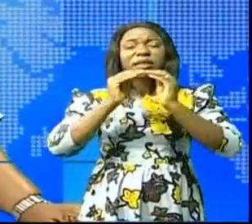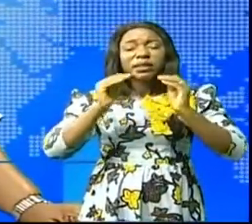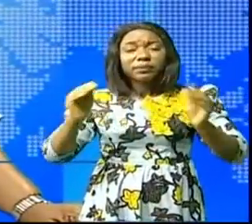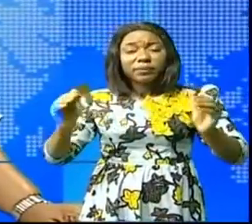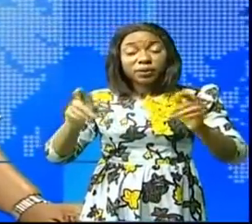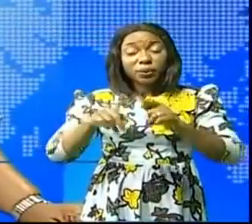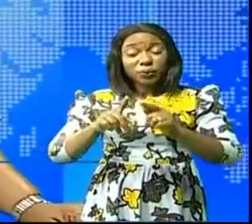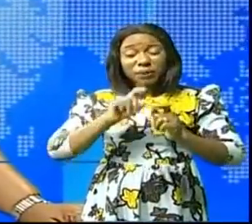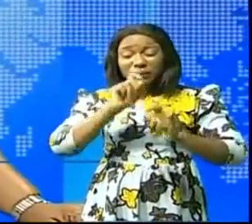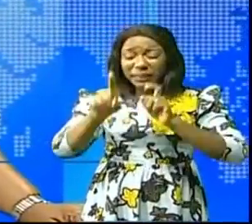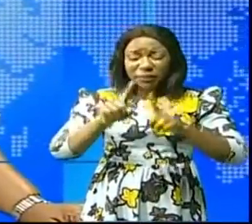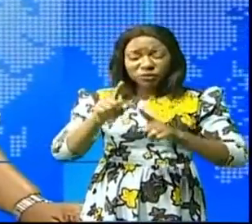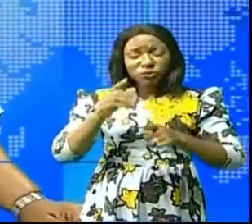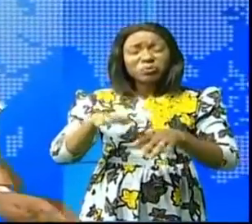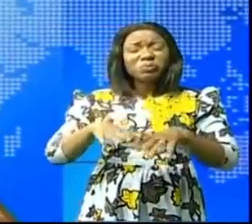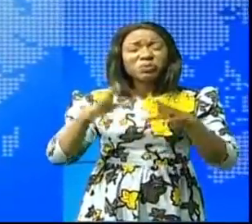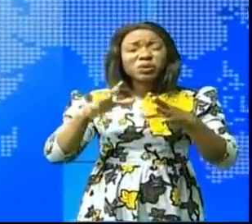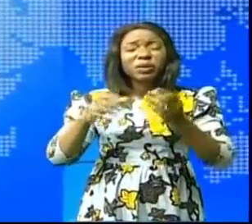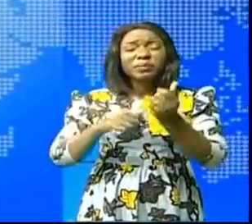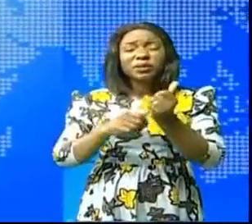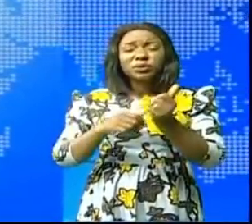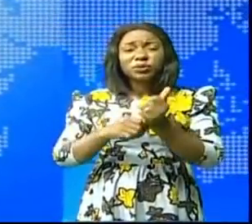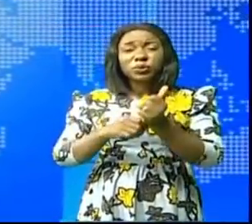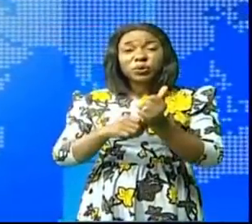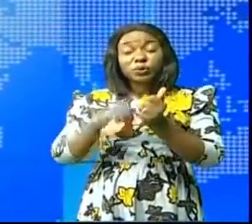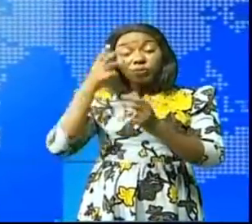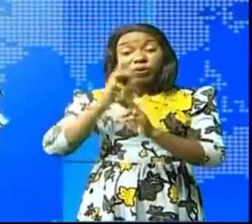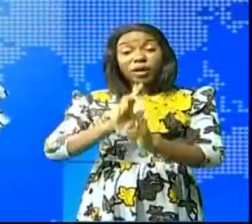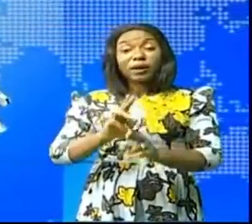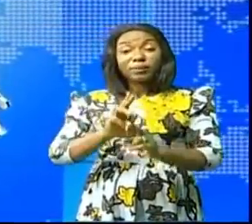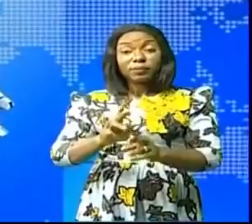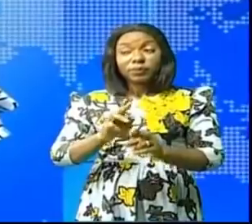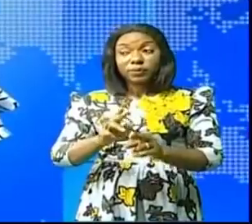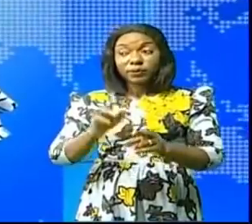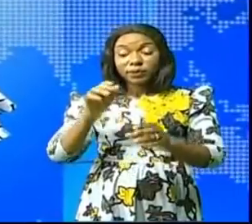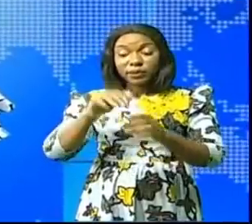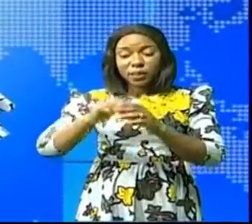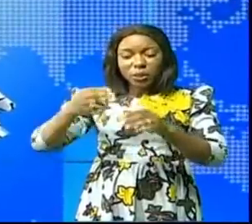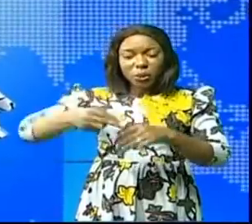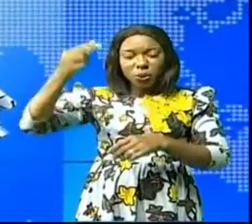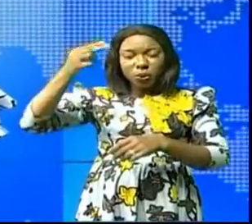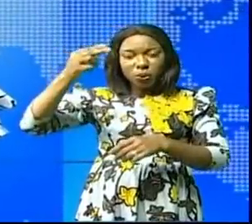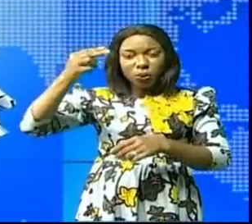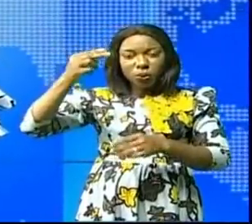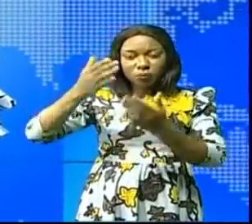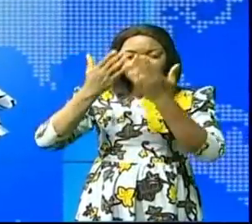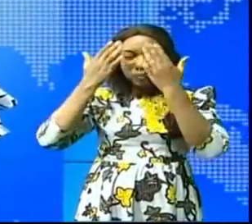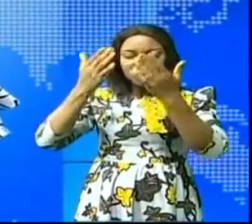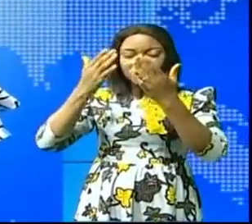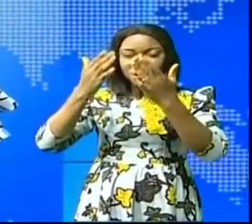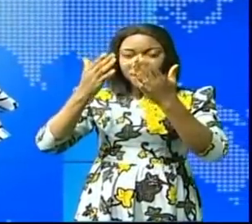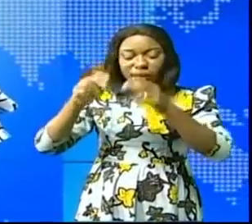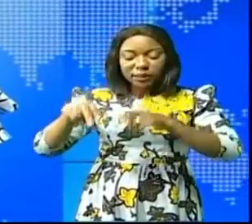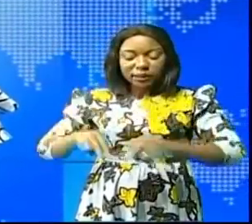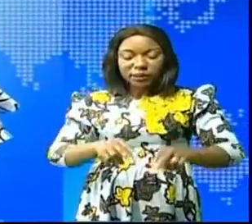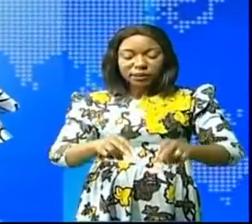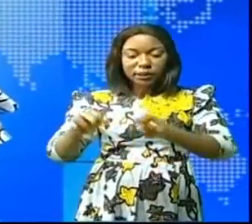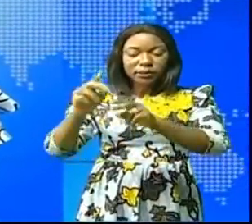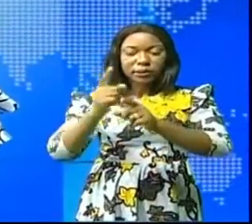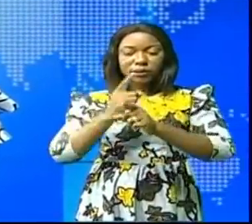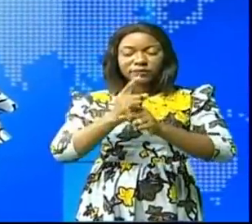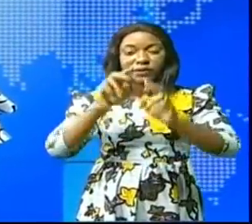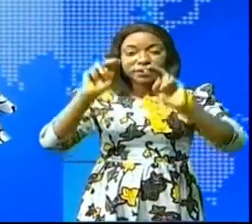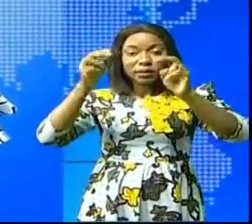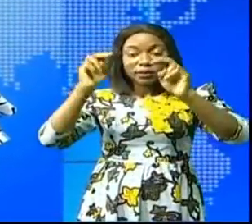à cette question que les séminaristes vont tenter de répondre au Collège Hautes Études de Stratégie et de Défense aux travaux placés sous le thème